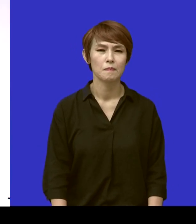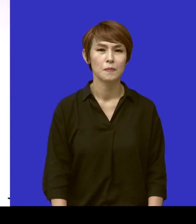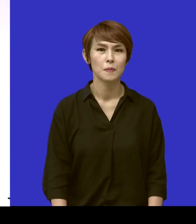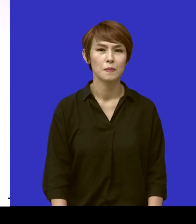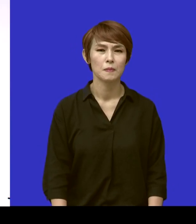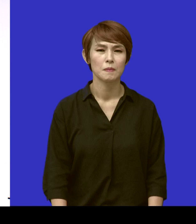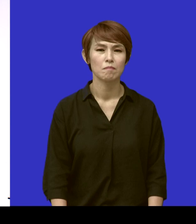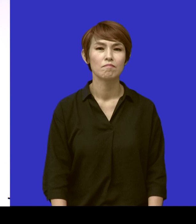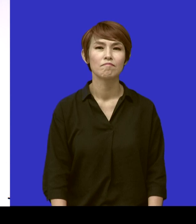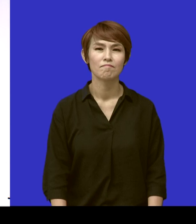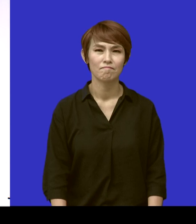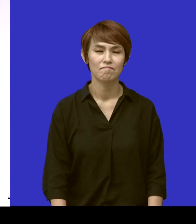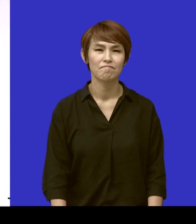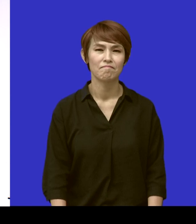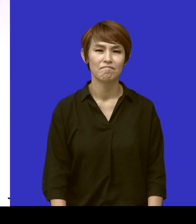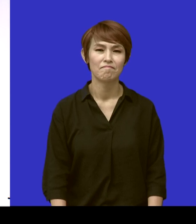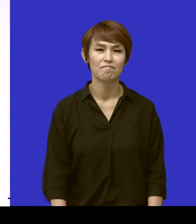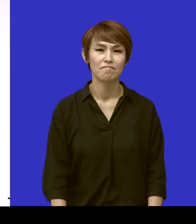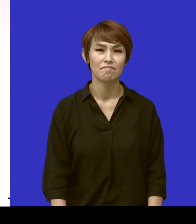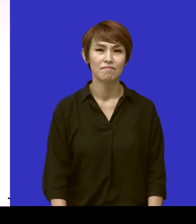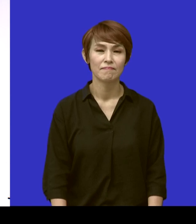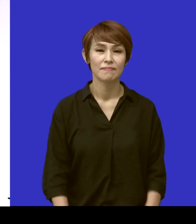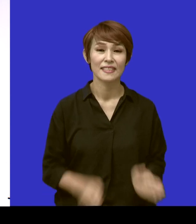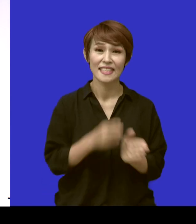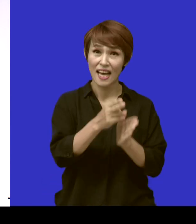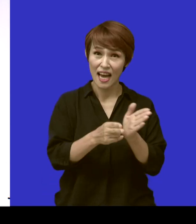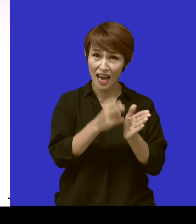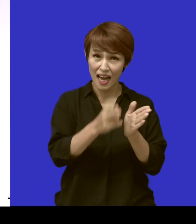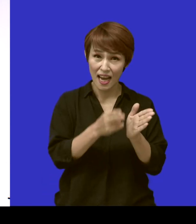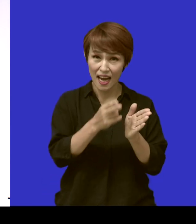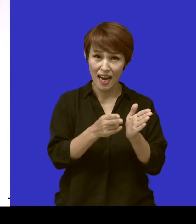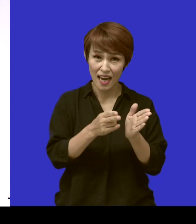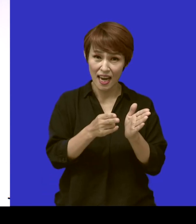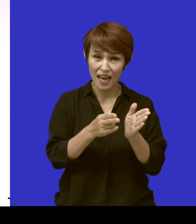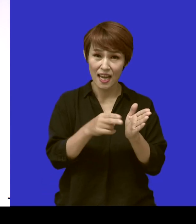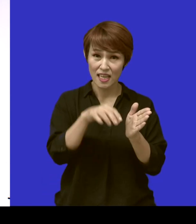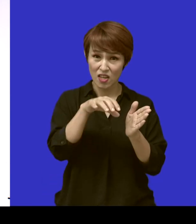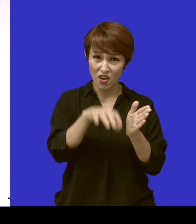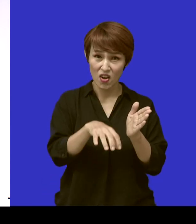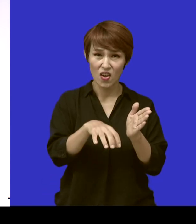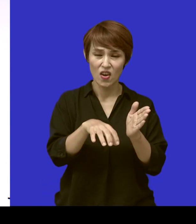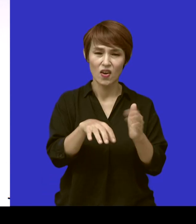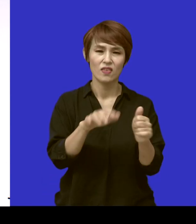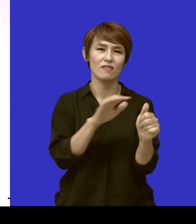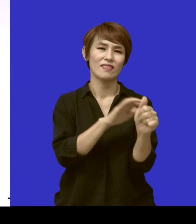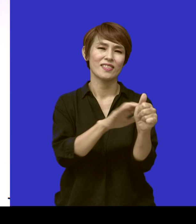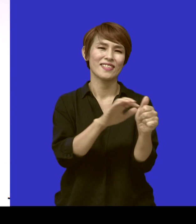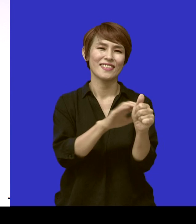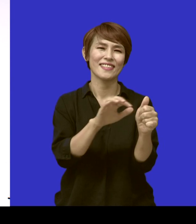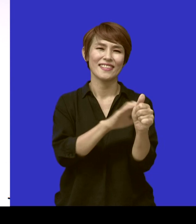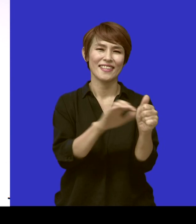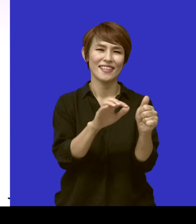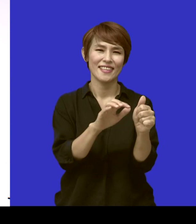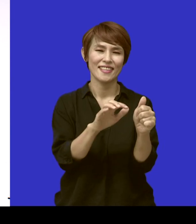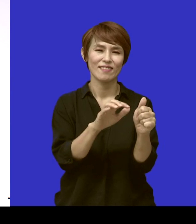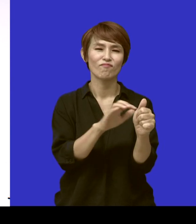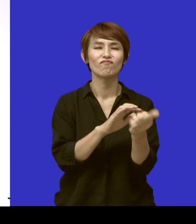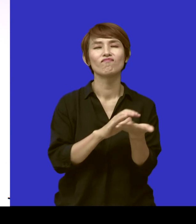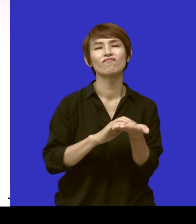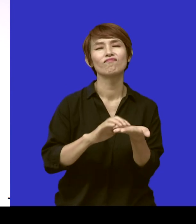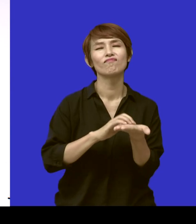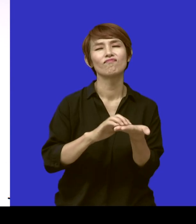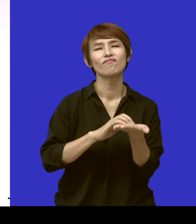맞아요. 음. 네. 그래서 기차 안에서는 거의 이제 한 손으로